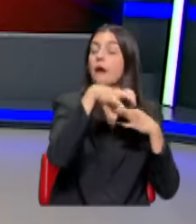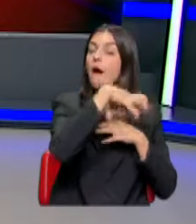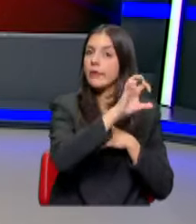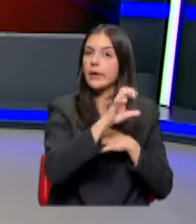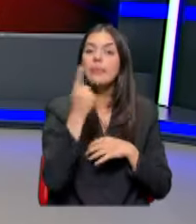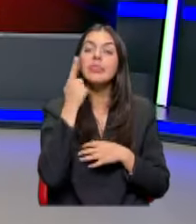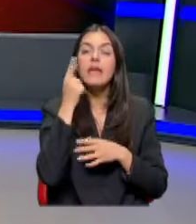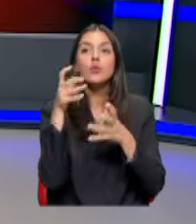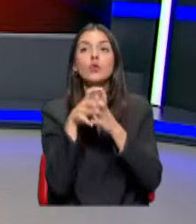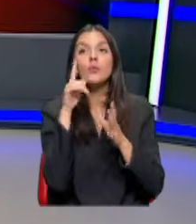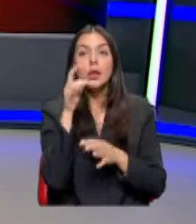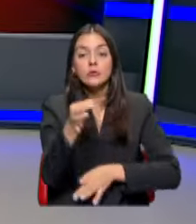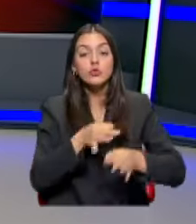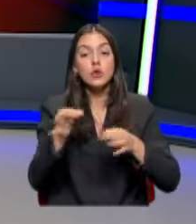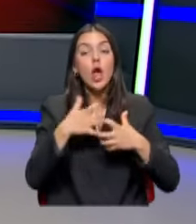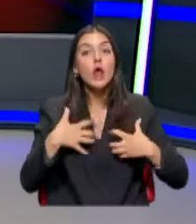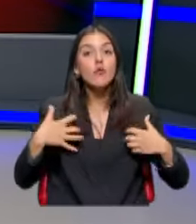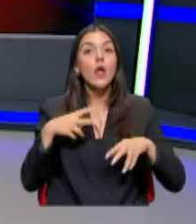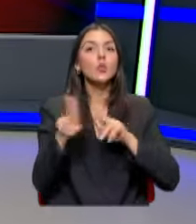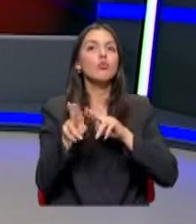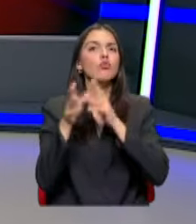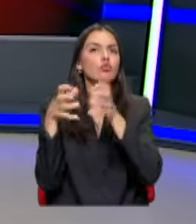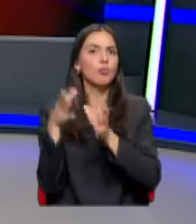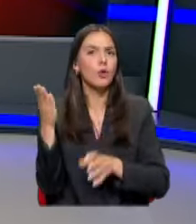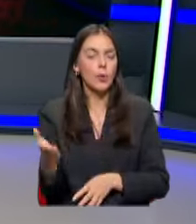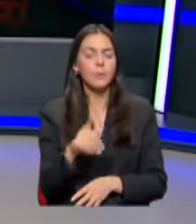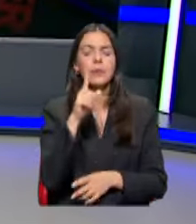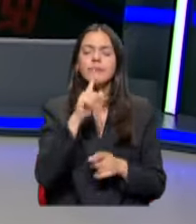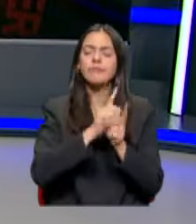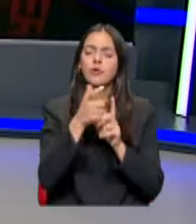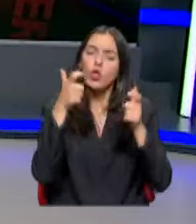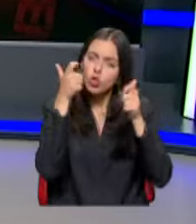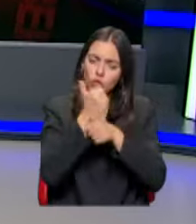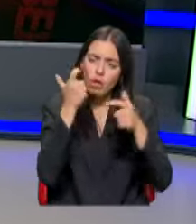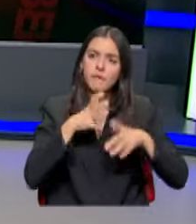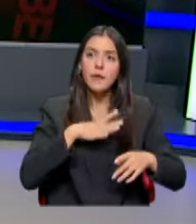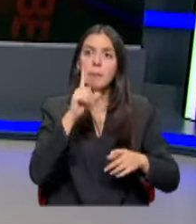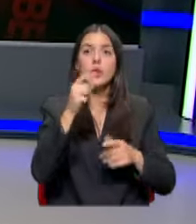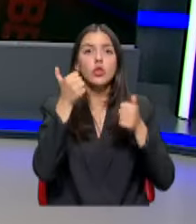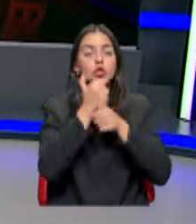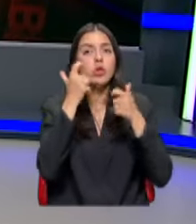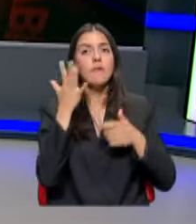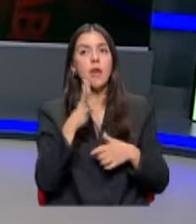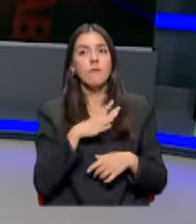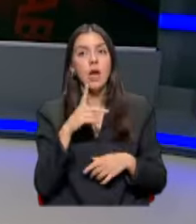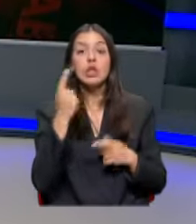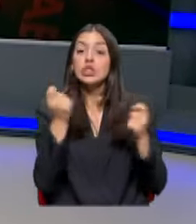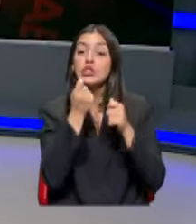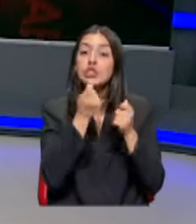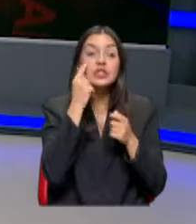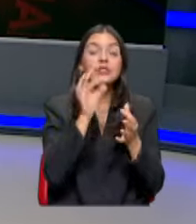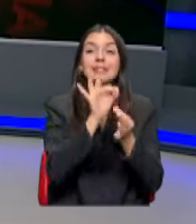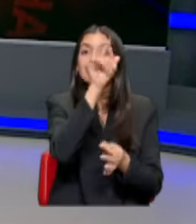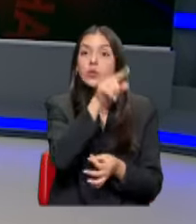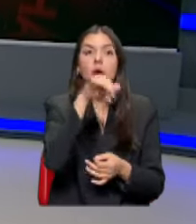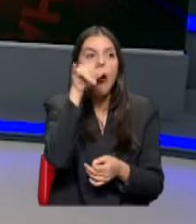bir tanesi Sosyal Güvenlik Kurumu. Pek çok görevinin yanı sıra bir görevi daha var. Nedir o? İşçiler hakka hukuka